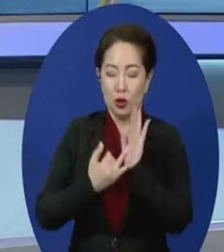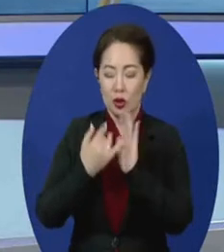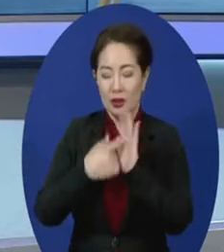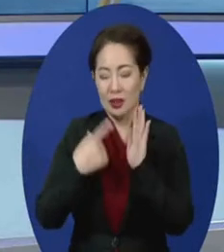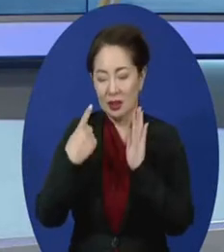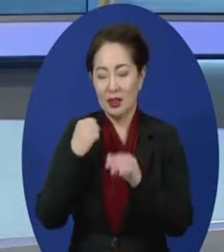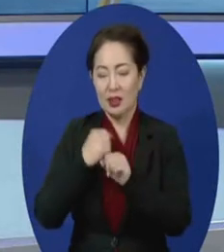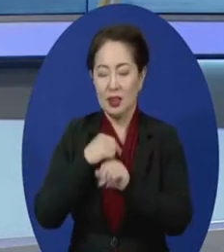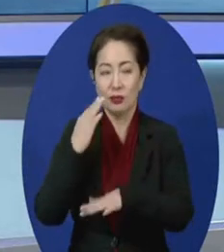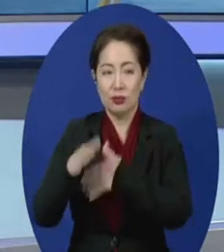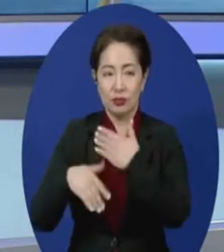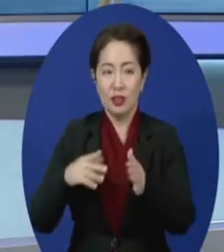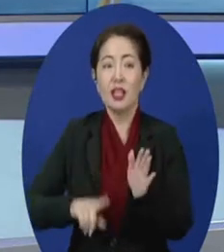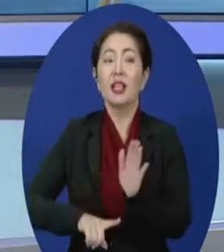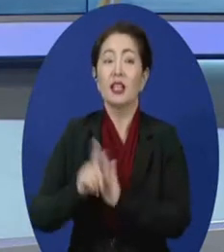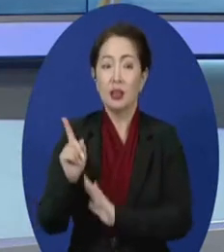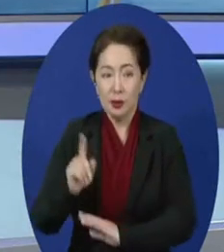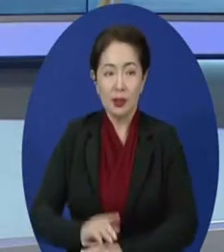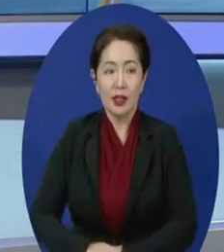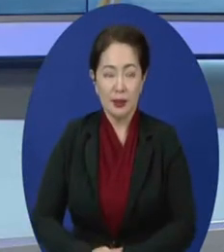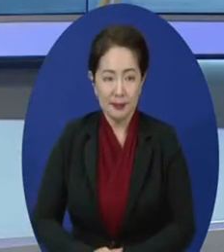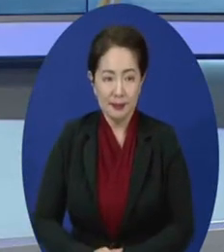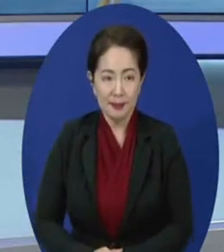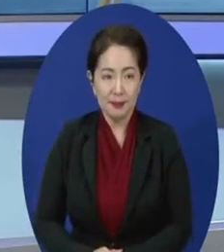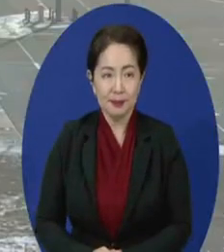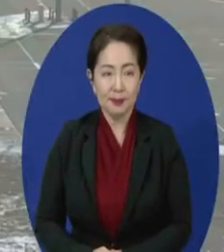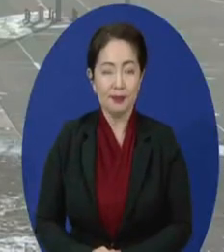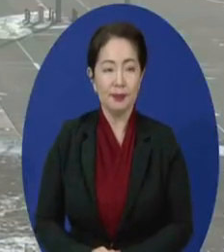сарын 1-ээс үйл ажиллагаагаа эхлүүлэх юм байна.